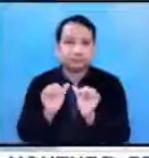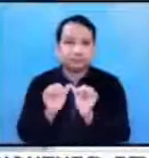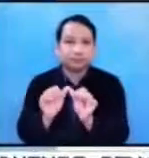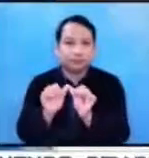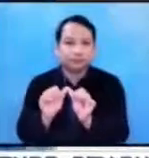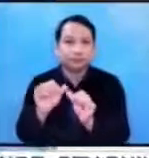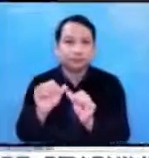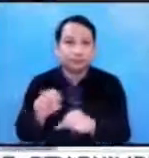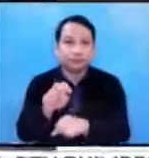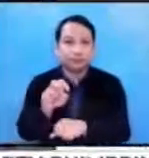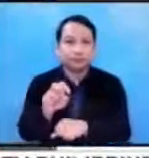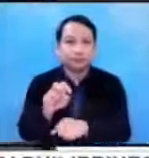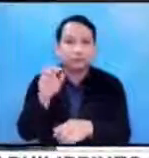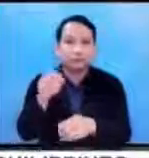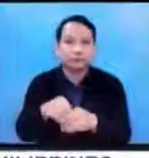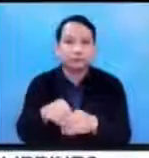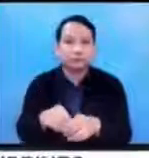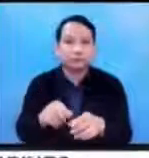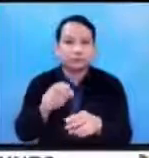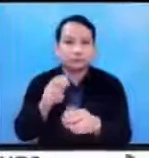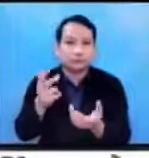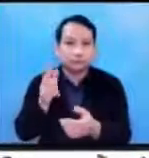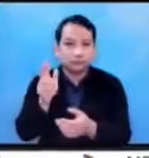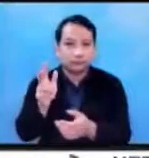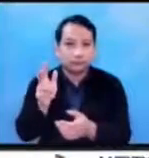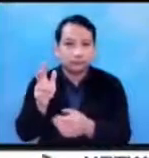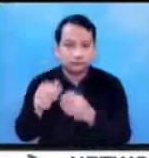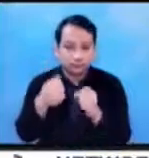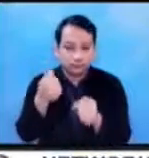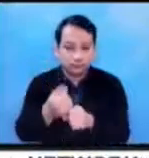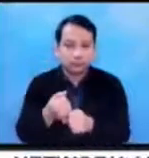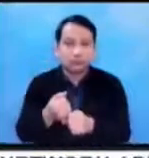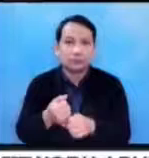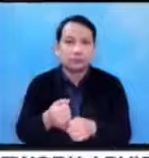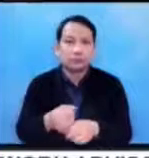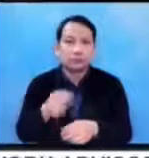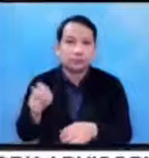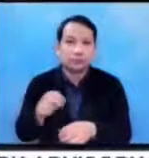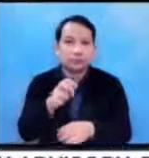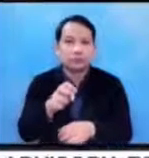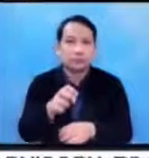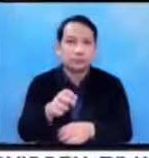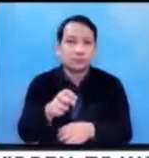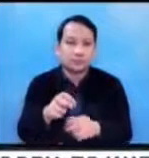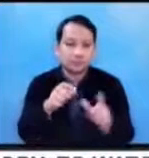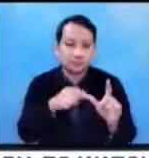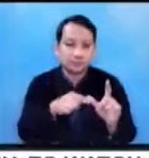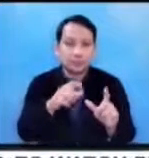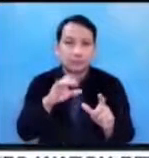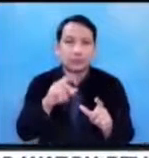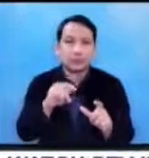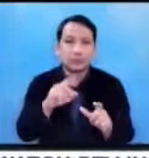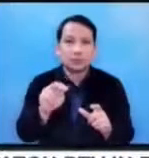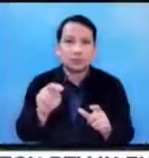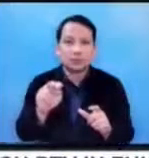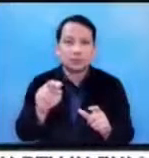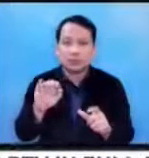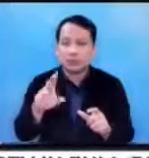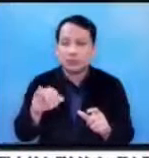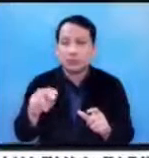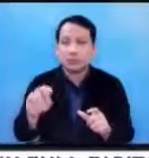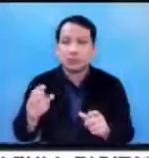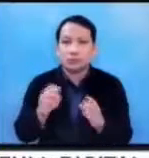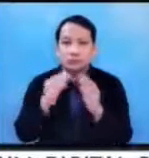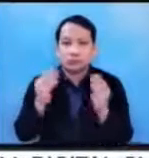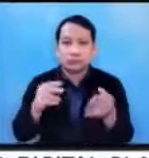sa loob ng halos tatlong dekada. Nagpasalamat naman si Tourism Secretary Cristina Frasco sa magazine readers para sa